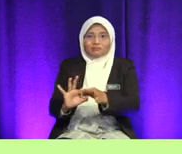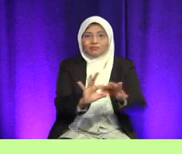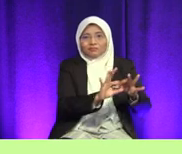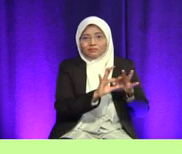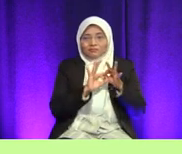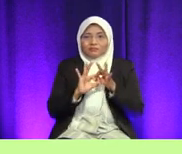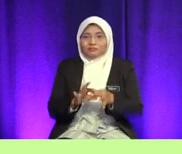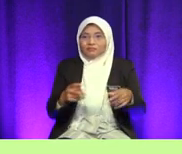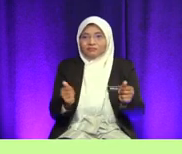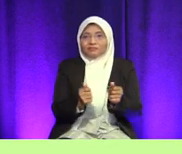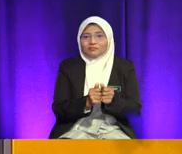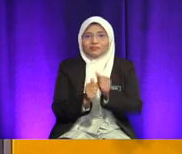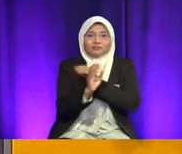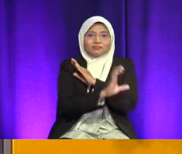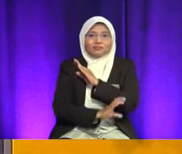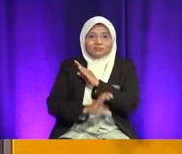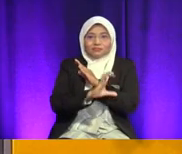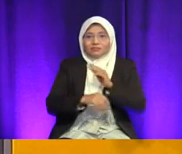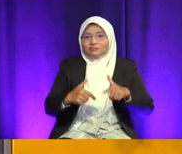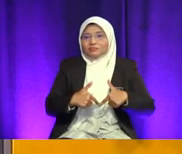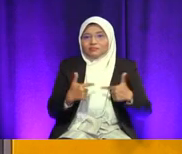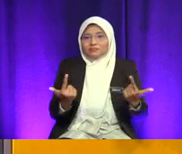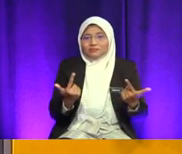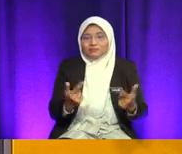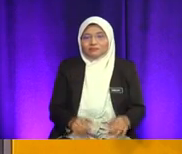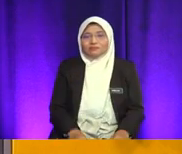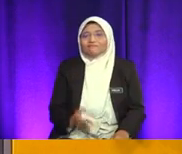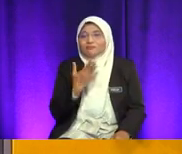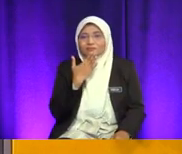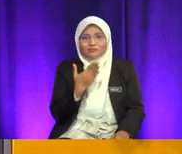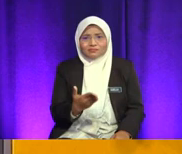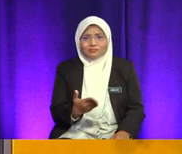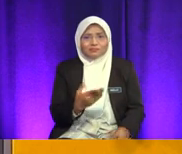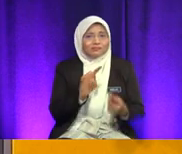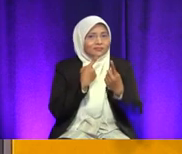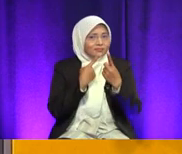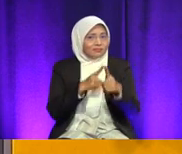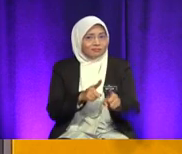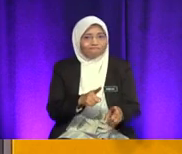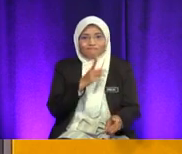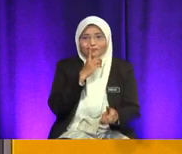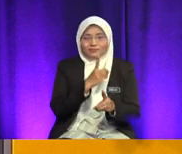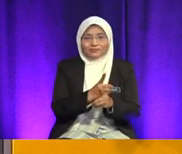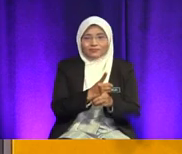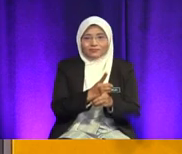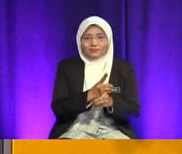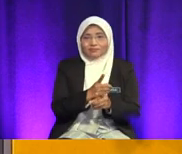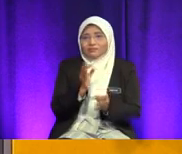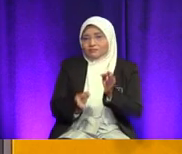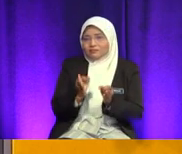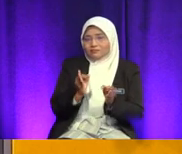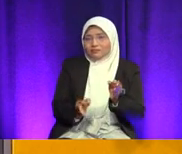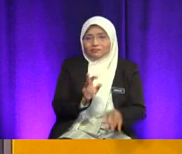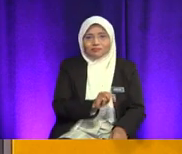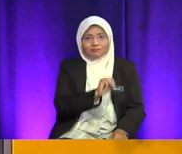lain Terima kasih Nuha jawaban yang tepat kalau menjawab soal yang seperti ini Burik akan